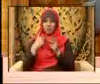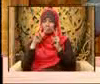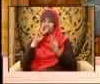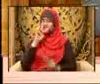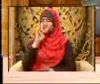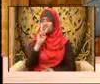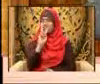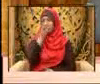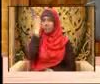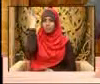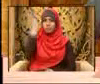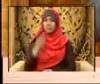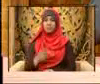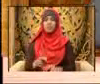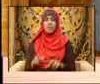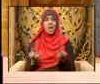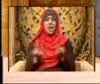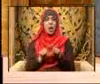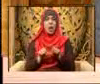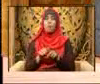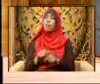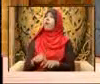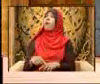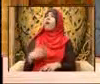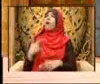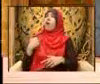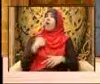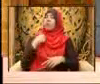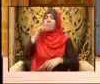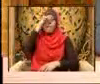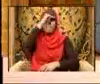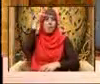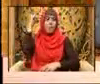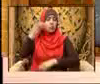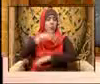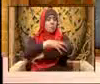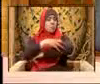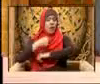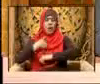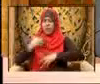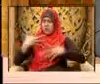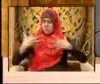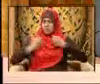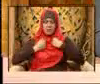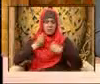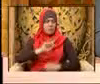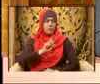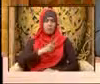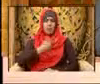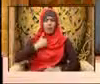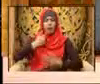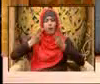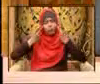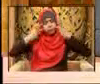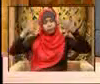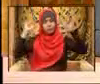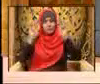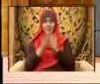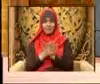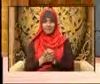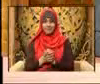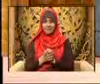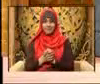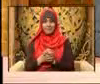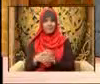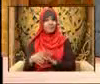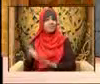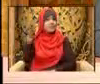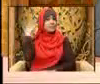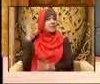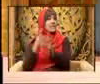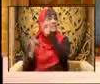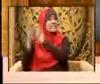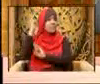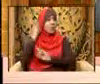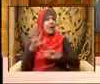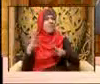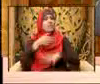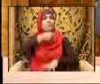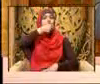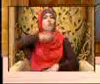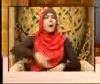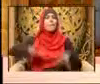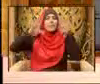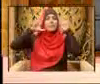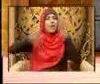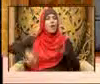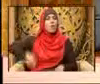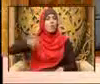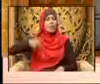الإنسان يعترض على حكم الله عز وجل. ولذلك رأينا النبي محمدا صلى الله عليه وسلم كيف